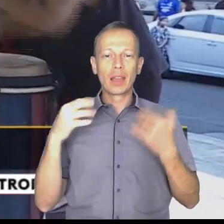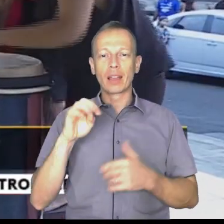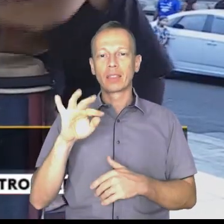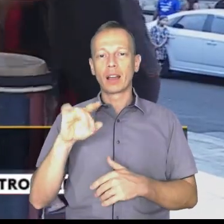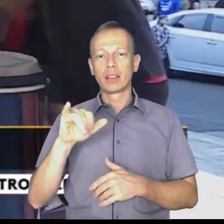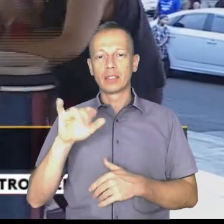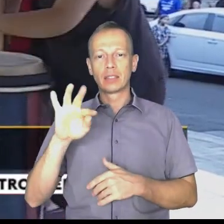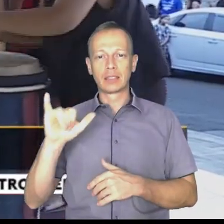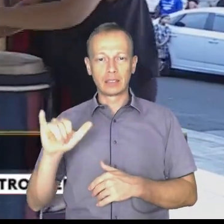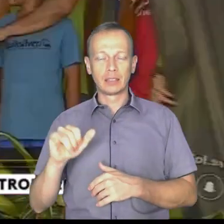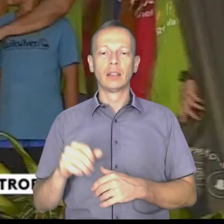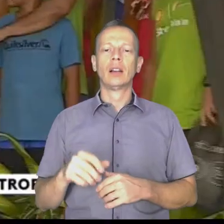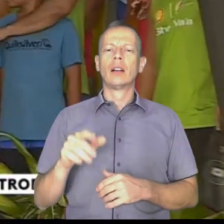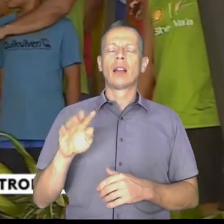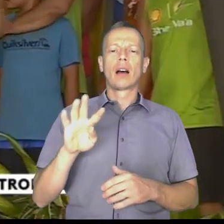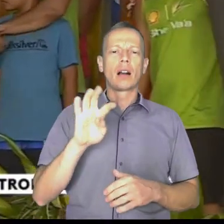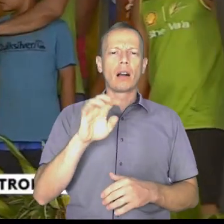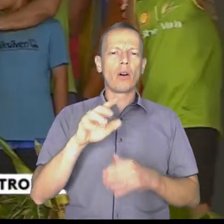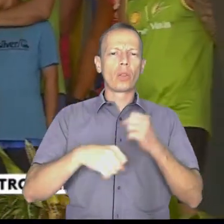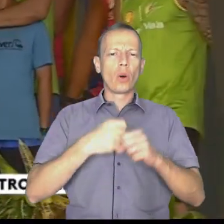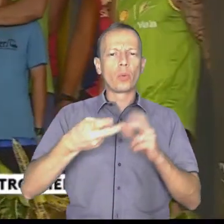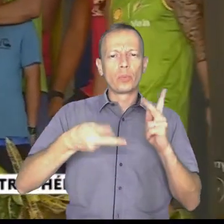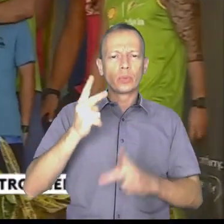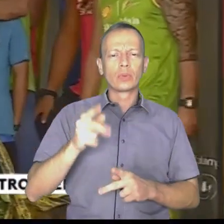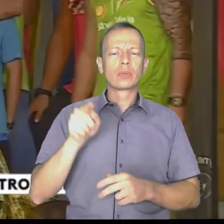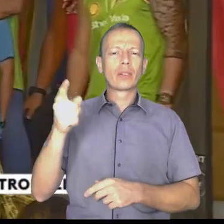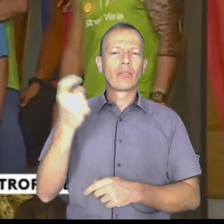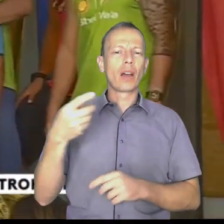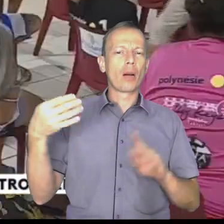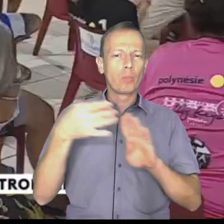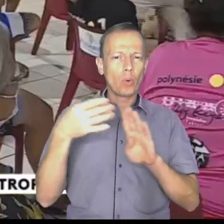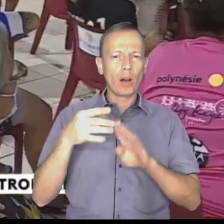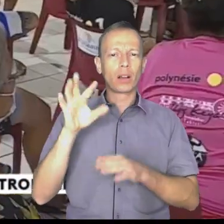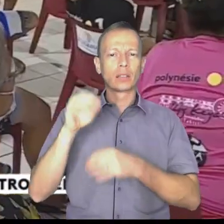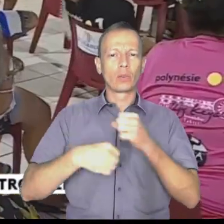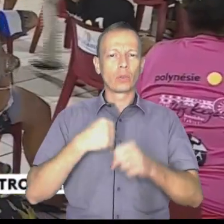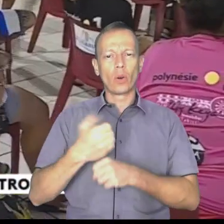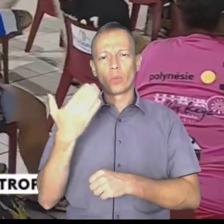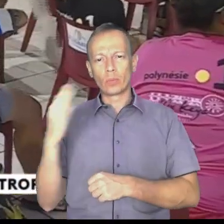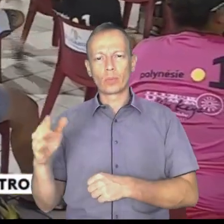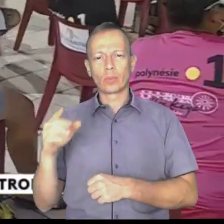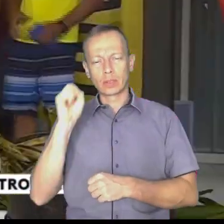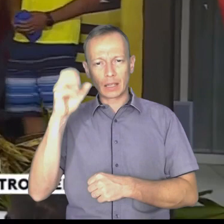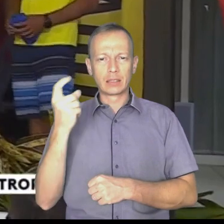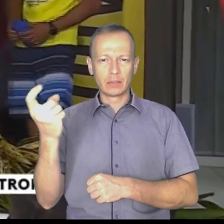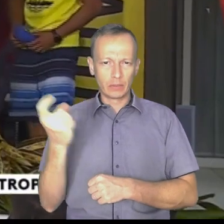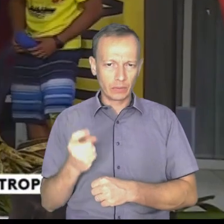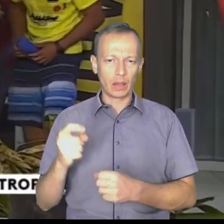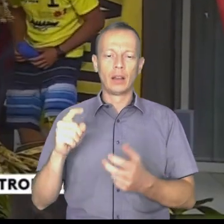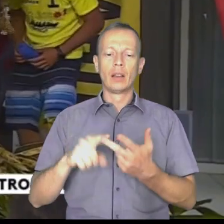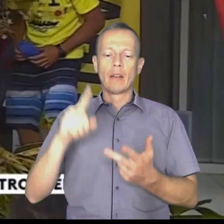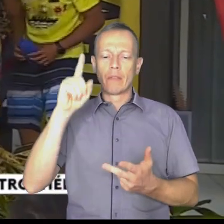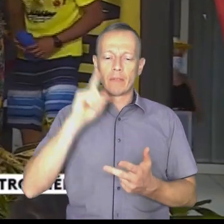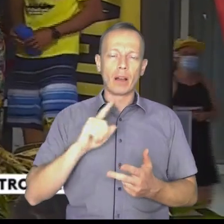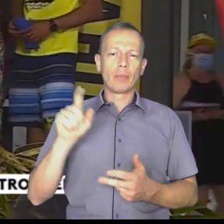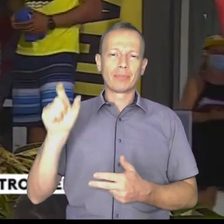les vétérans, 40 ans, la première place revient à Nunu Va'a de Bora. Vétéran de plus de 50 ans, To'atai de Tahiti. Chez les femmes, Teva